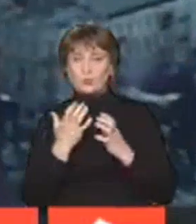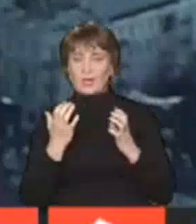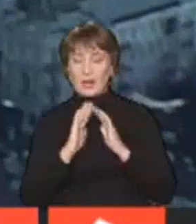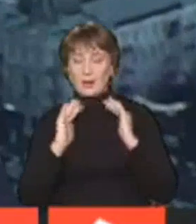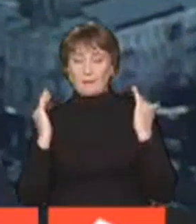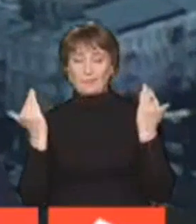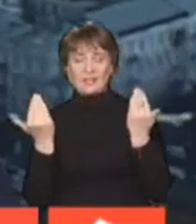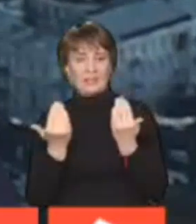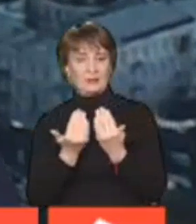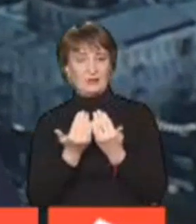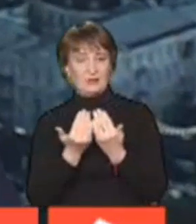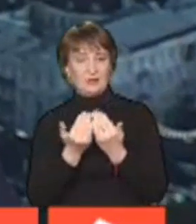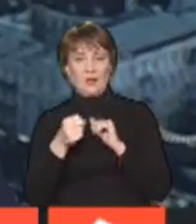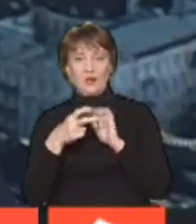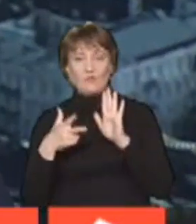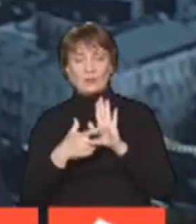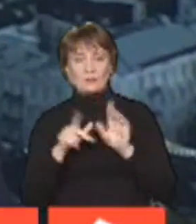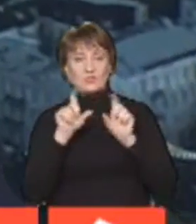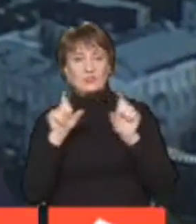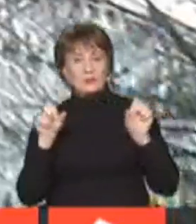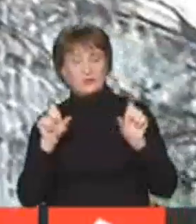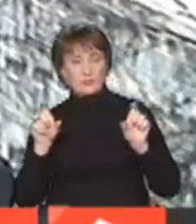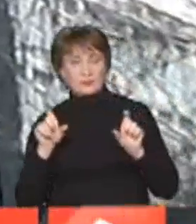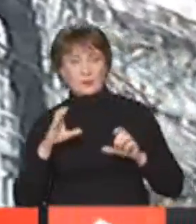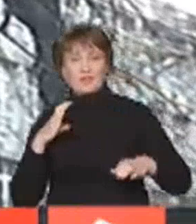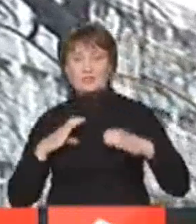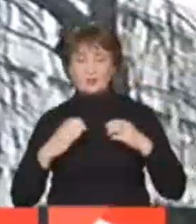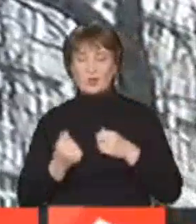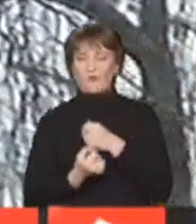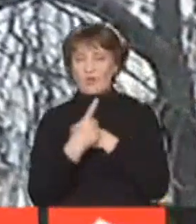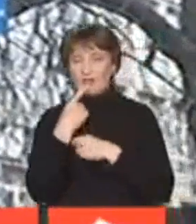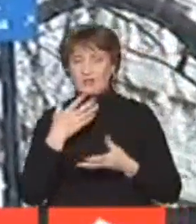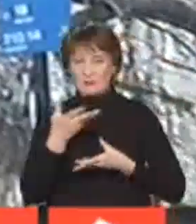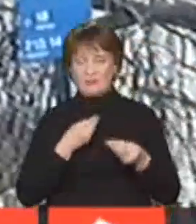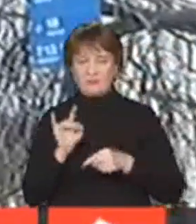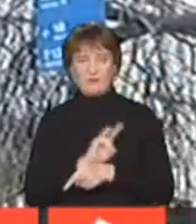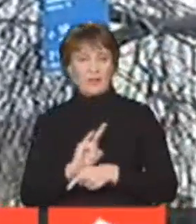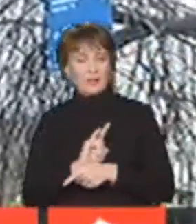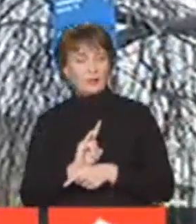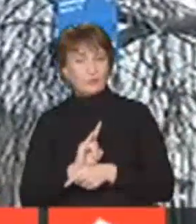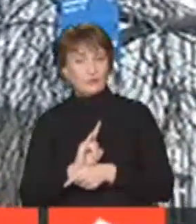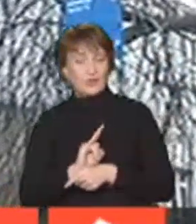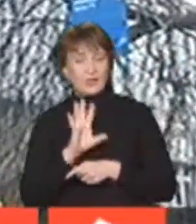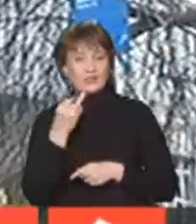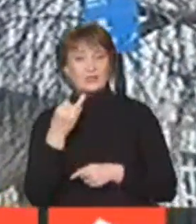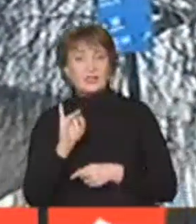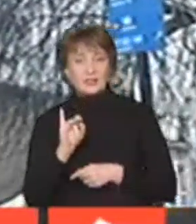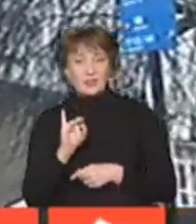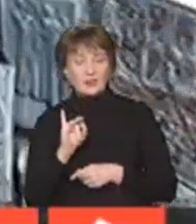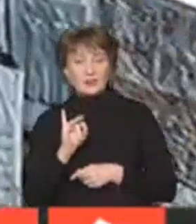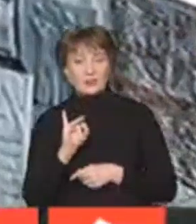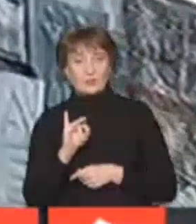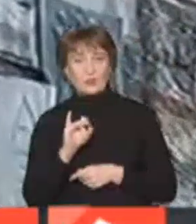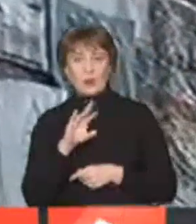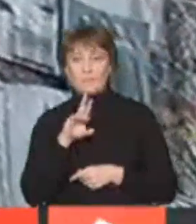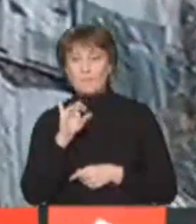18-й корпус інституту, виявилося фейком. Як розповів нашим журналістам, декан факультету інформатики Сергій Теленик, панно